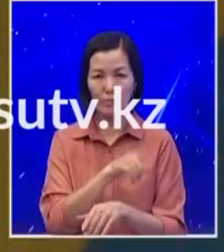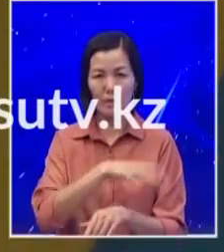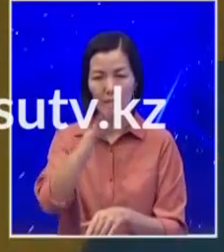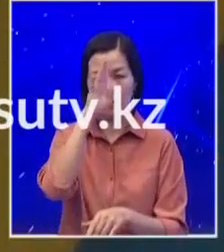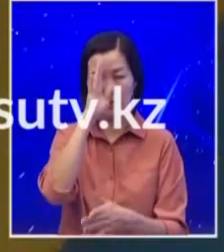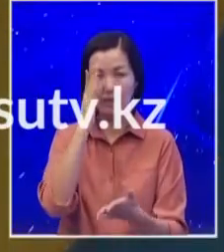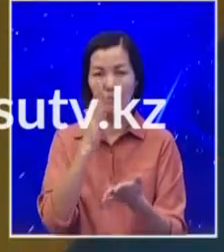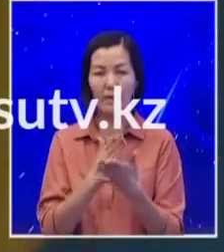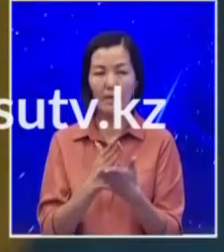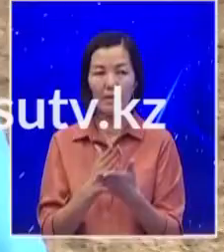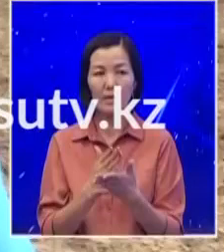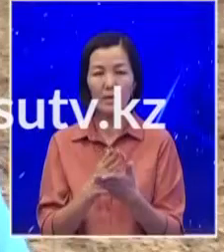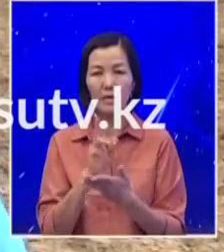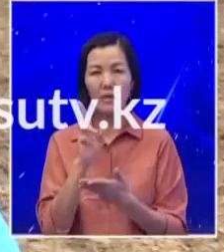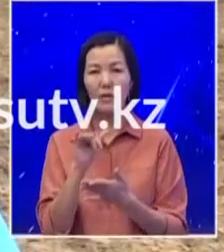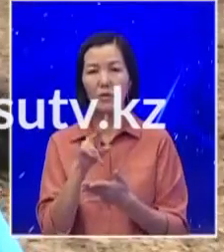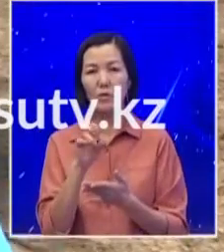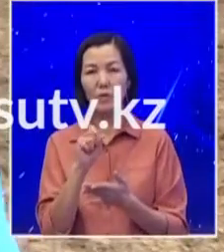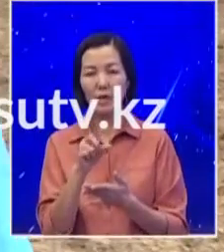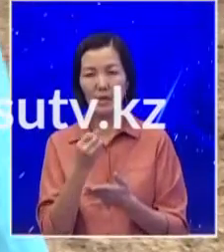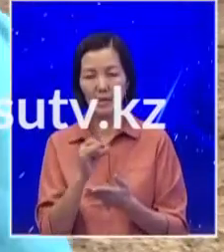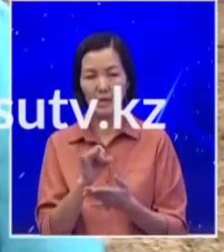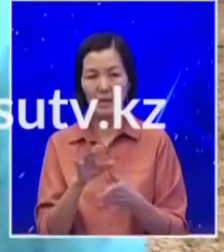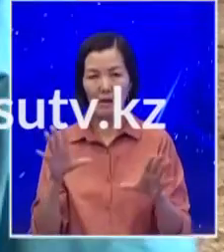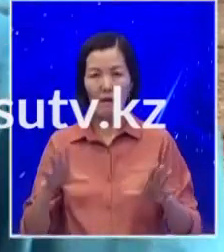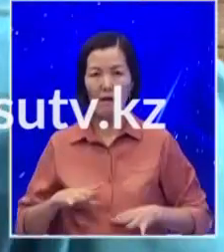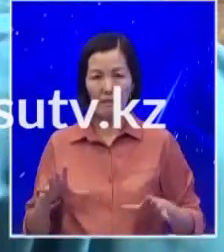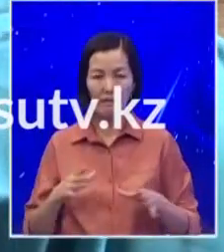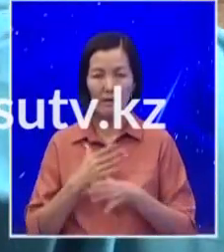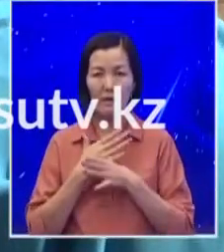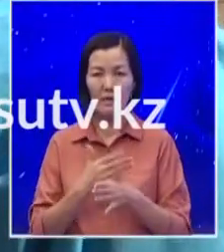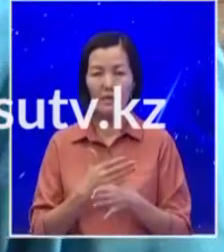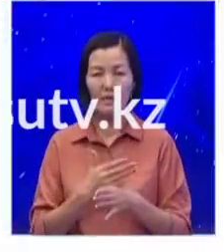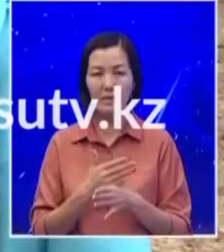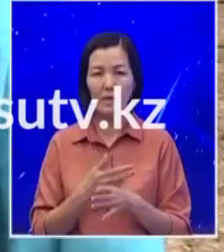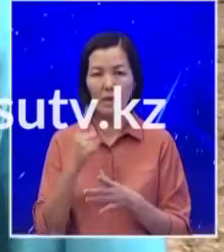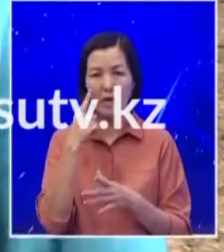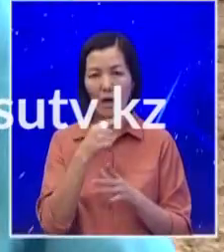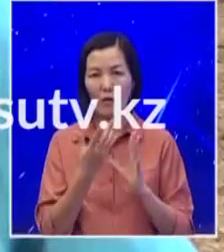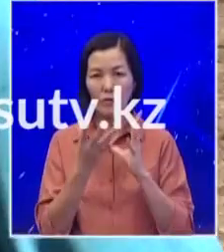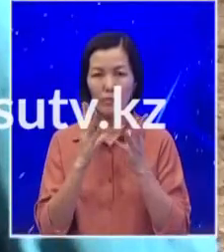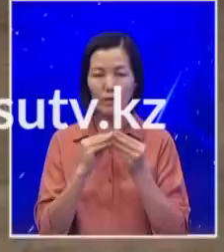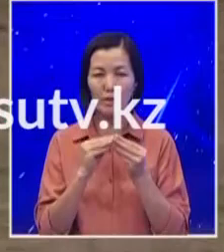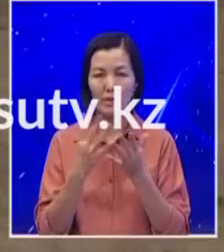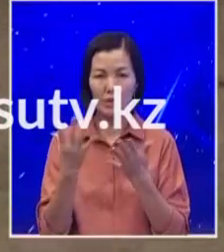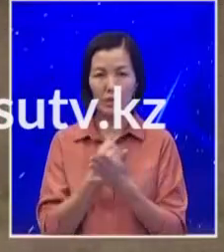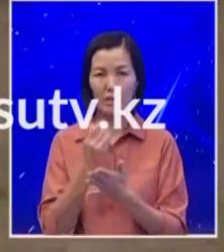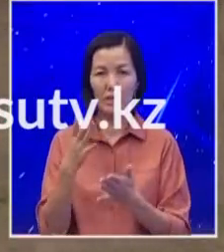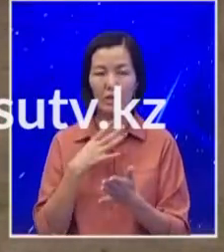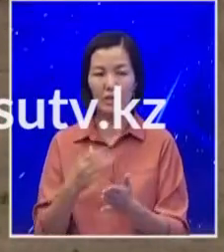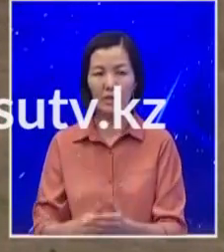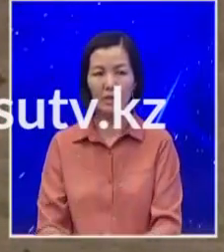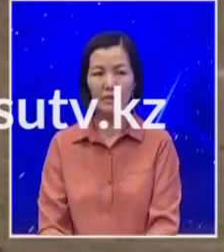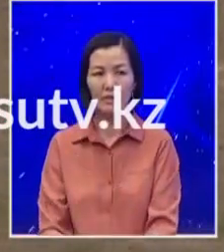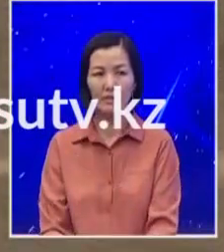Осы құлагердің арқасында және де осы балаларымыздың ауызбіршіліктің арқасында жеңіске жетіп отырмыз.